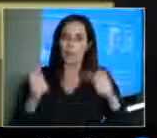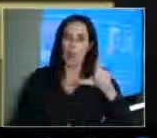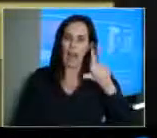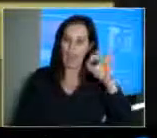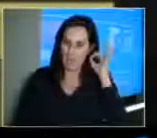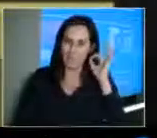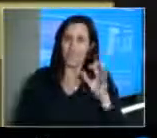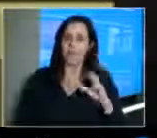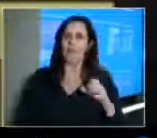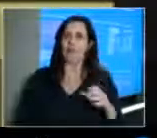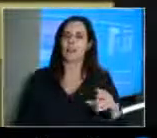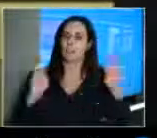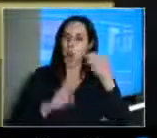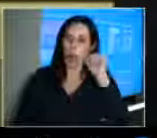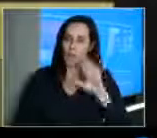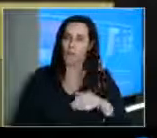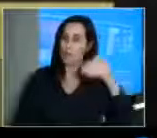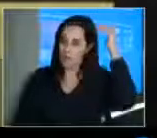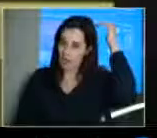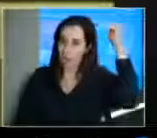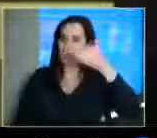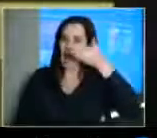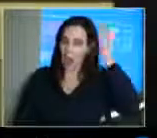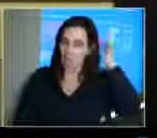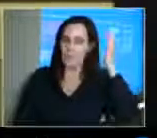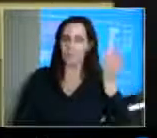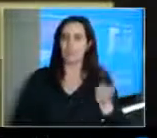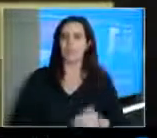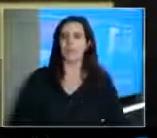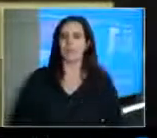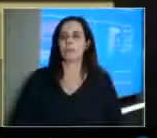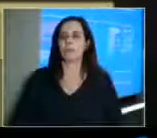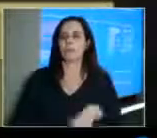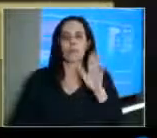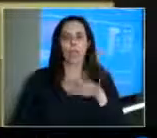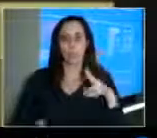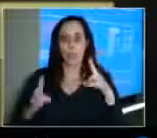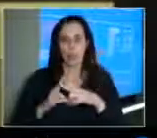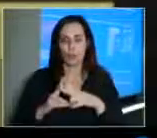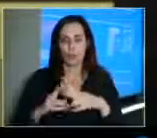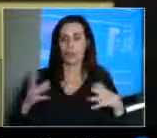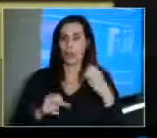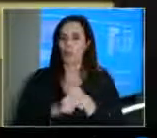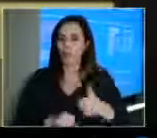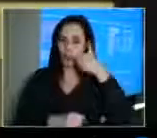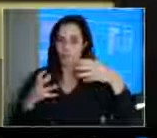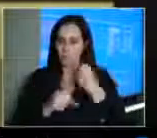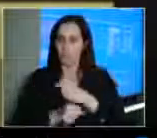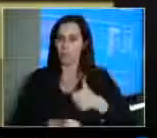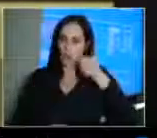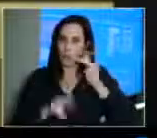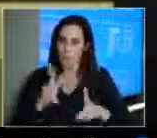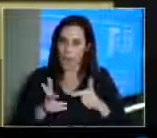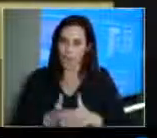ועם מפלגת כחול לבן, עם בני גנץ ויאיר לפיד, ונפגשנו עם העבודה, עם אבי גבאי ועם תמר